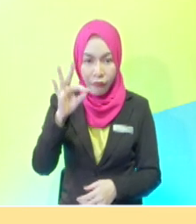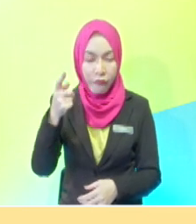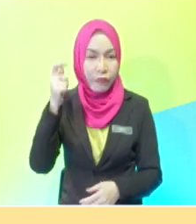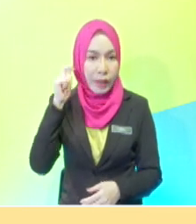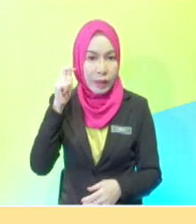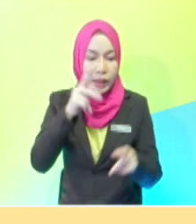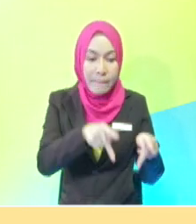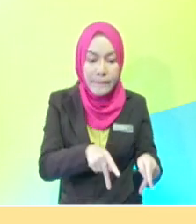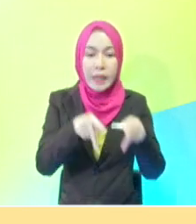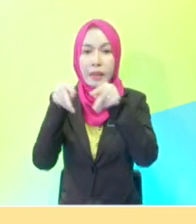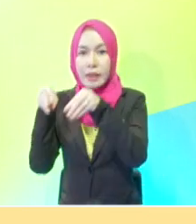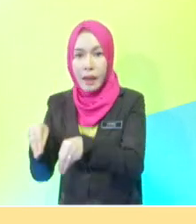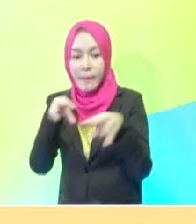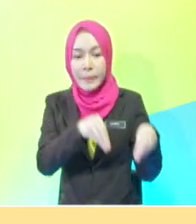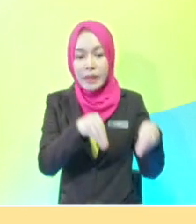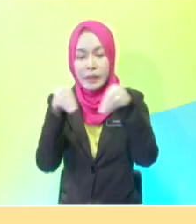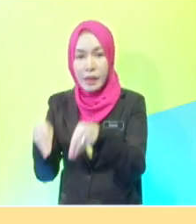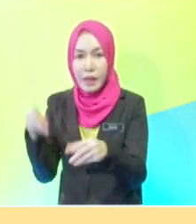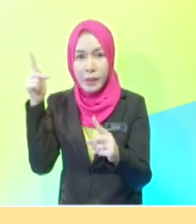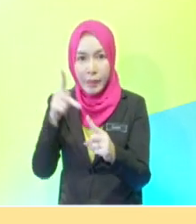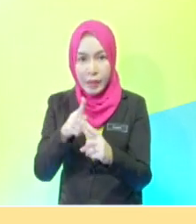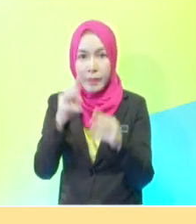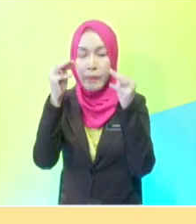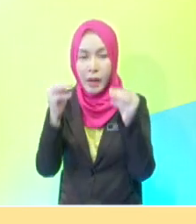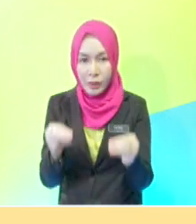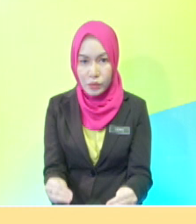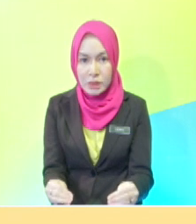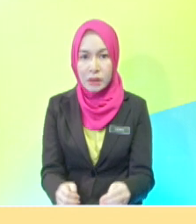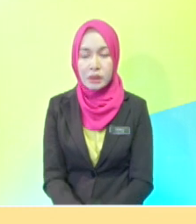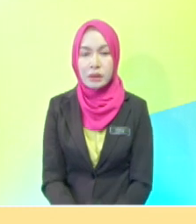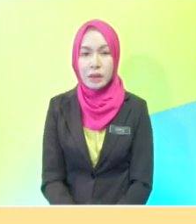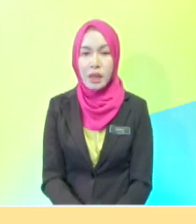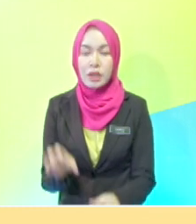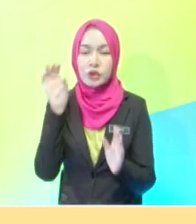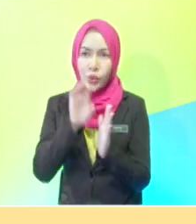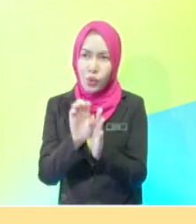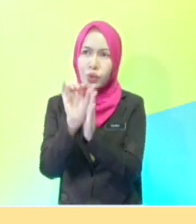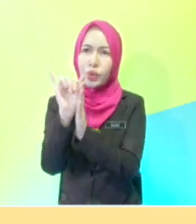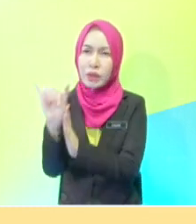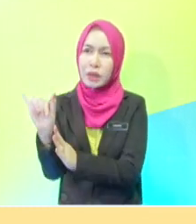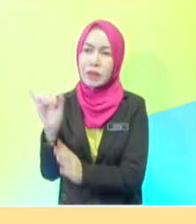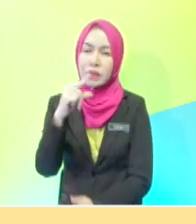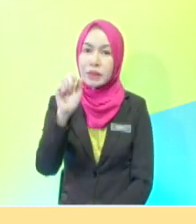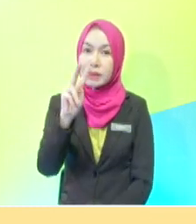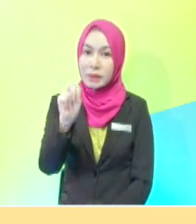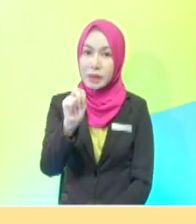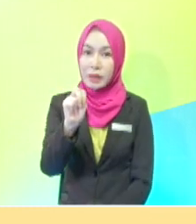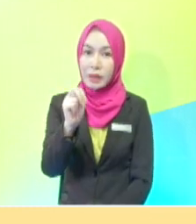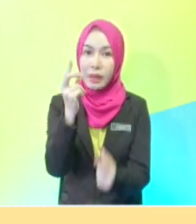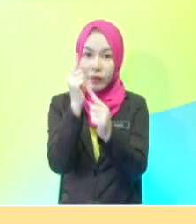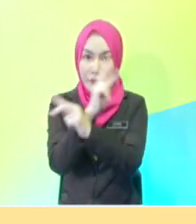kepada manusia contohnya gen rintang antibiotik Oke bila kita masukkan gen